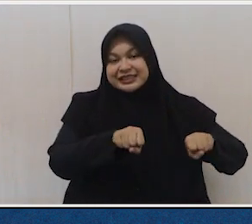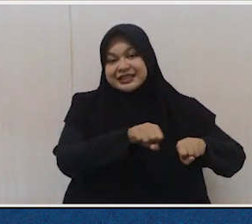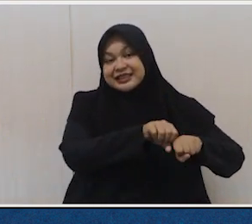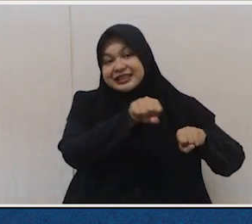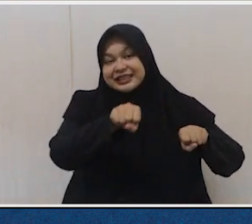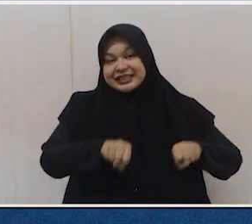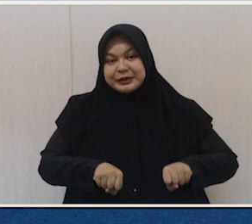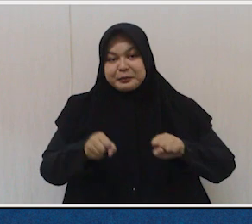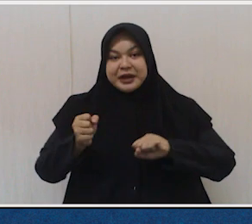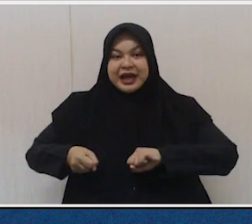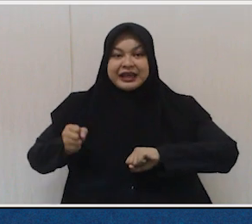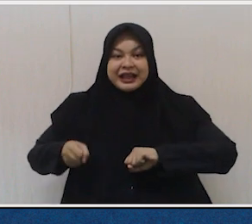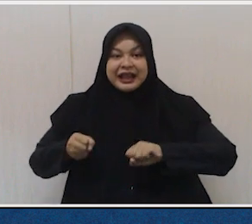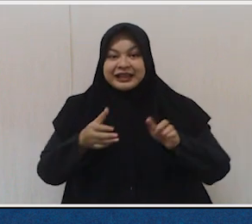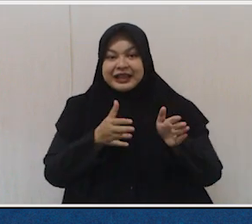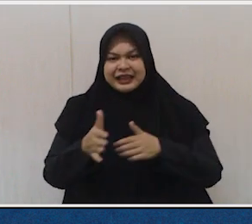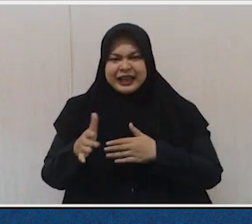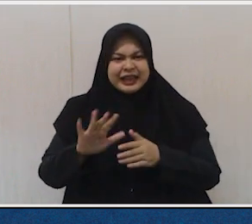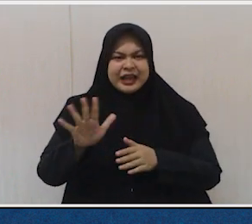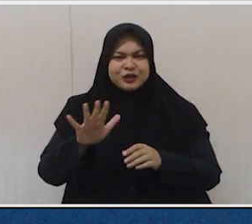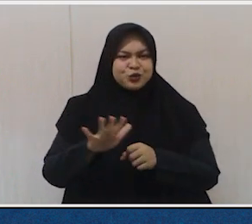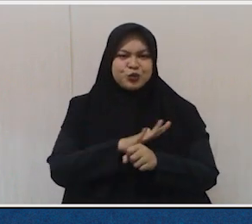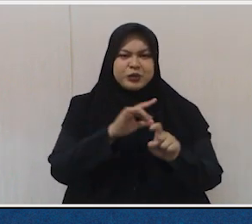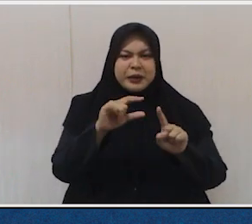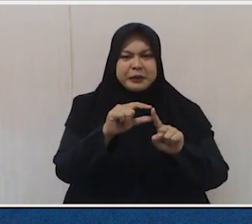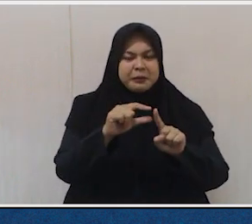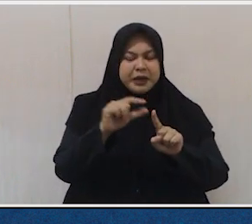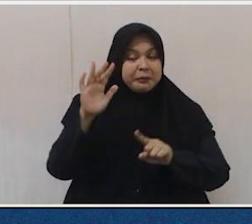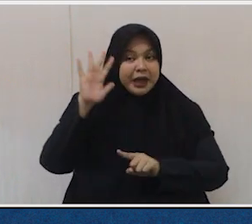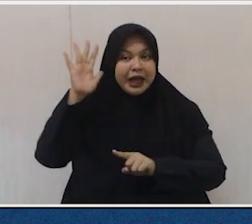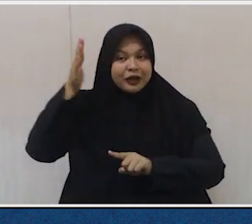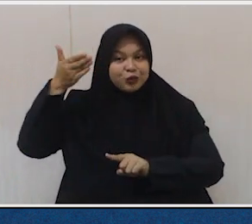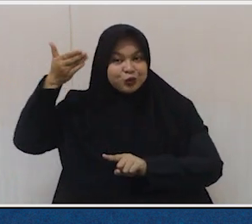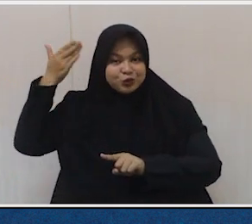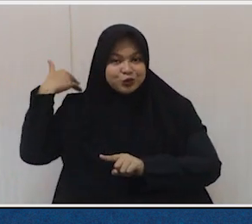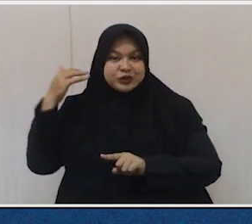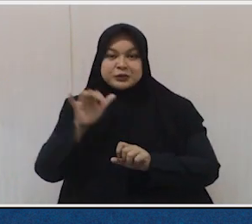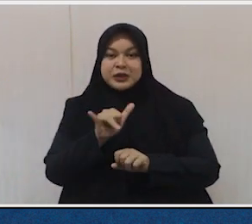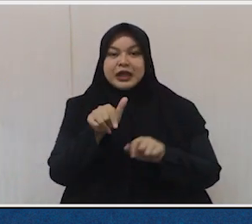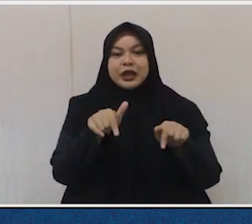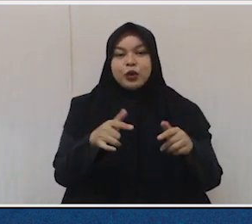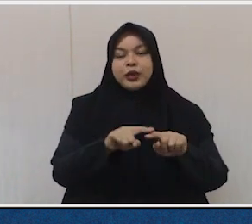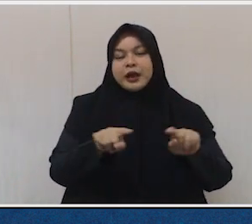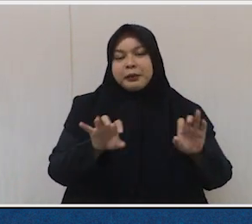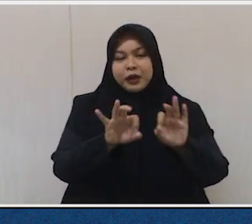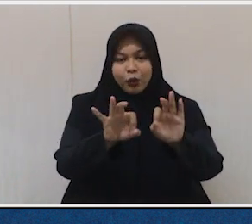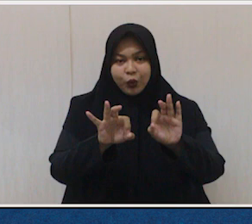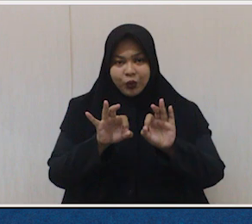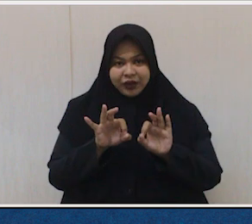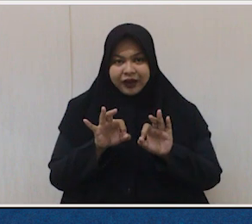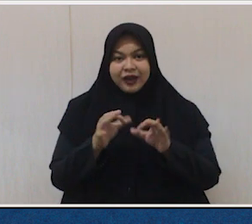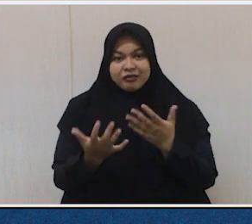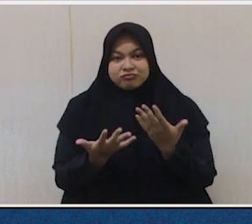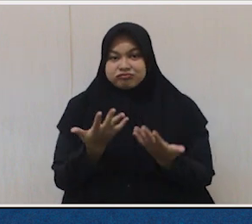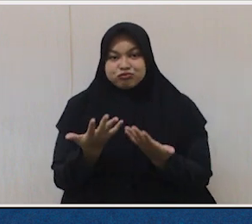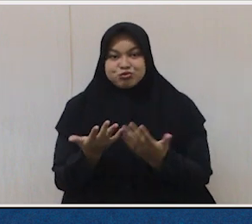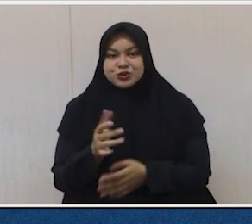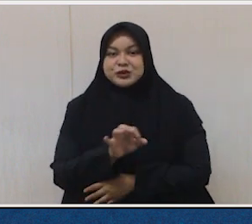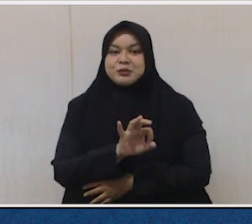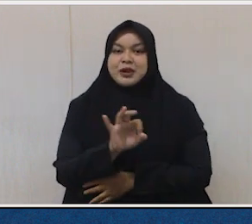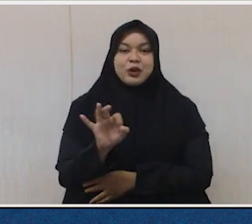dengan PP gitu bayangan saya pada waktu itu begitu sih tetapi ee oke lag ee apa namanya ee mungkin itu